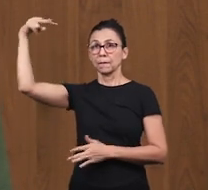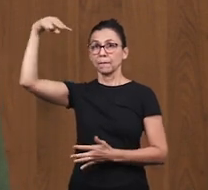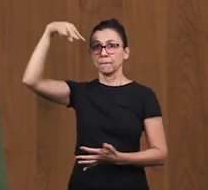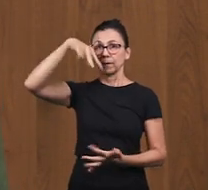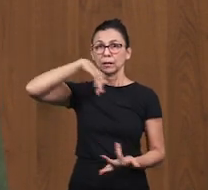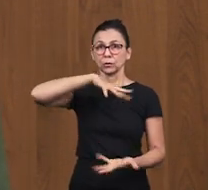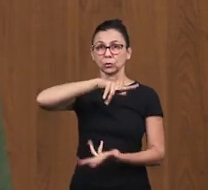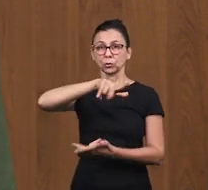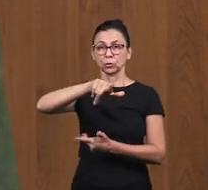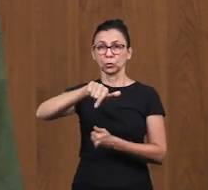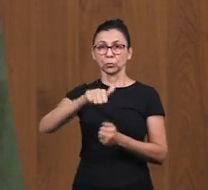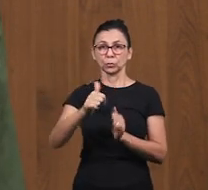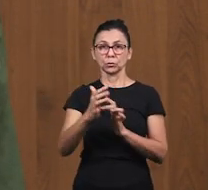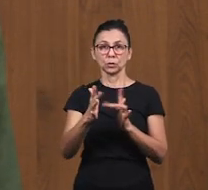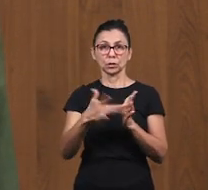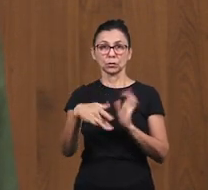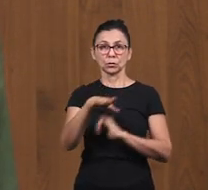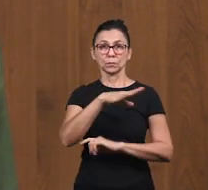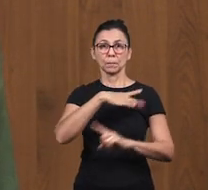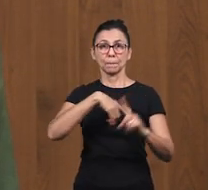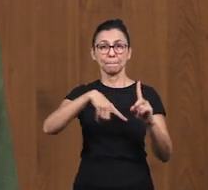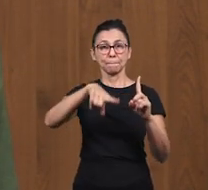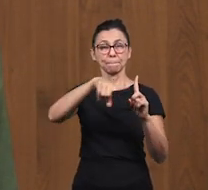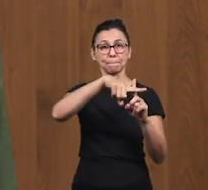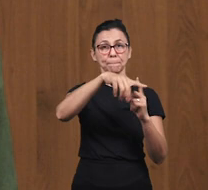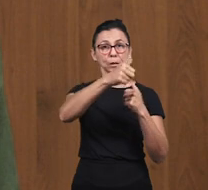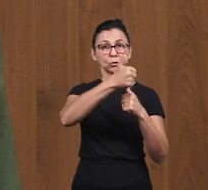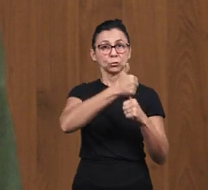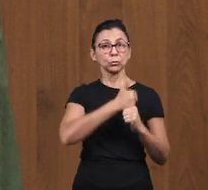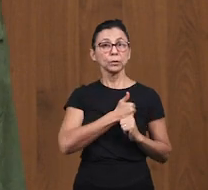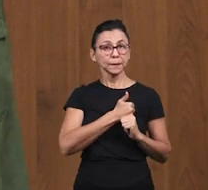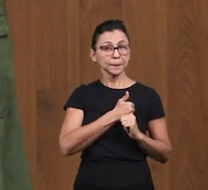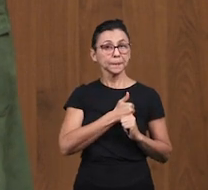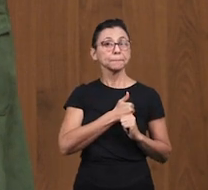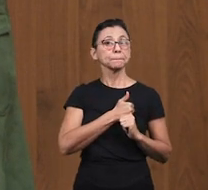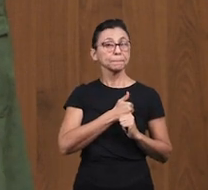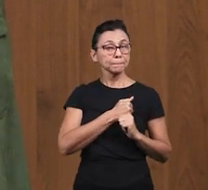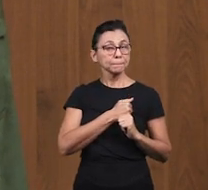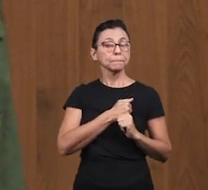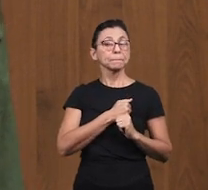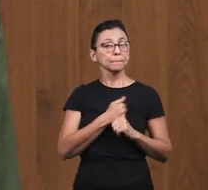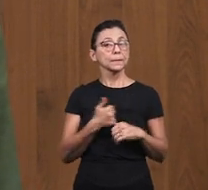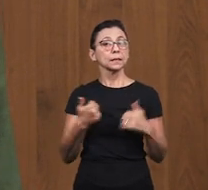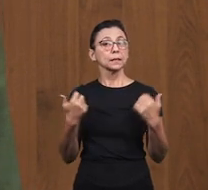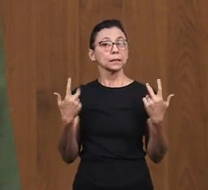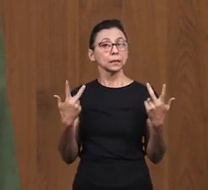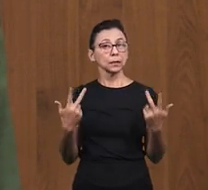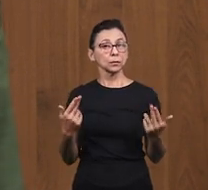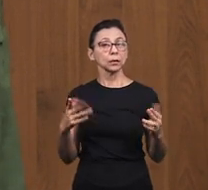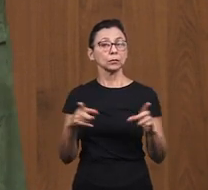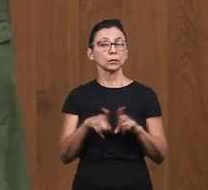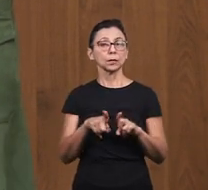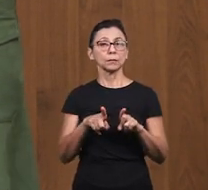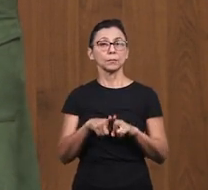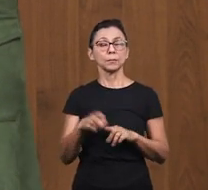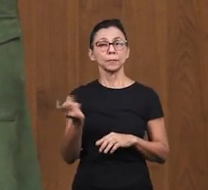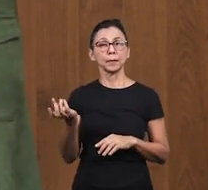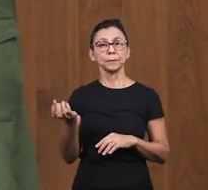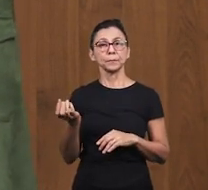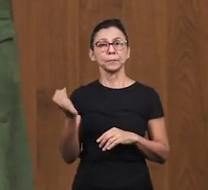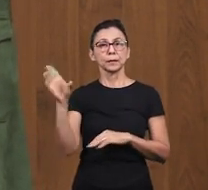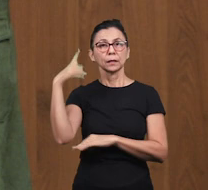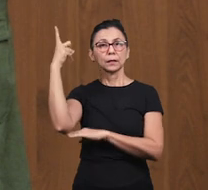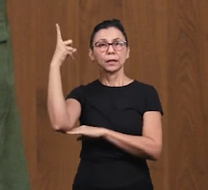cet héritage que nous devons garder dans notre cœur, ainsi comme David, il a transmis à Salomon